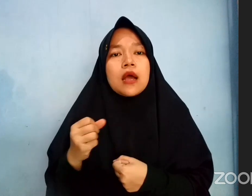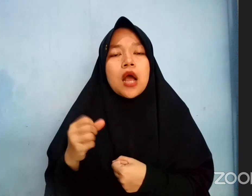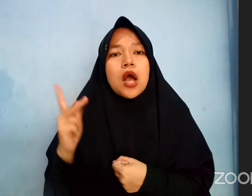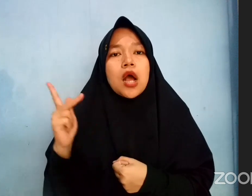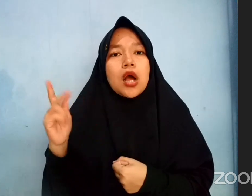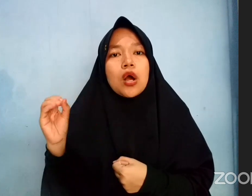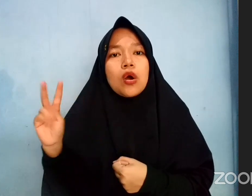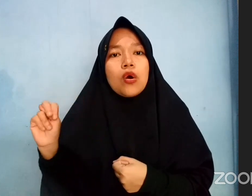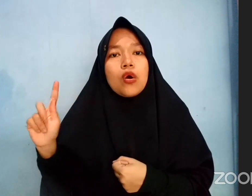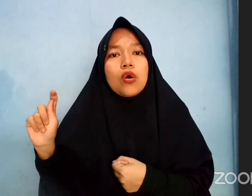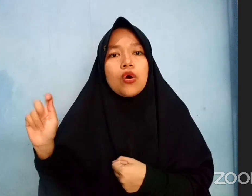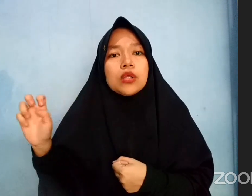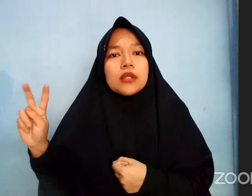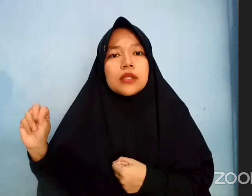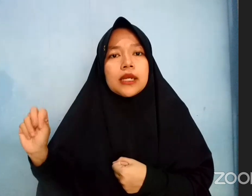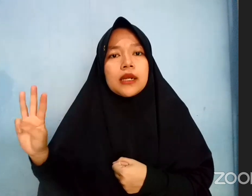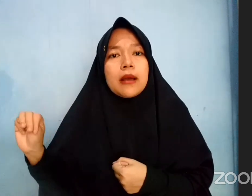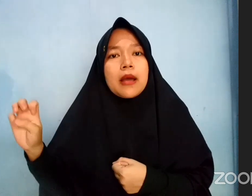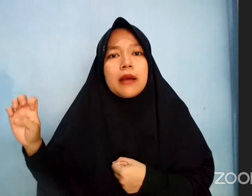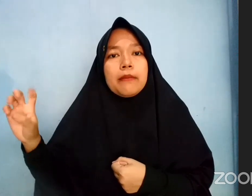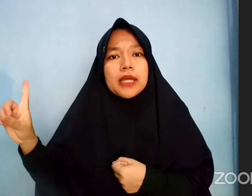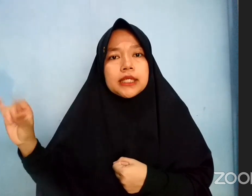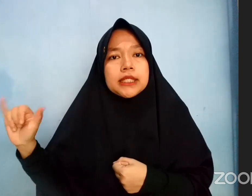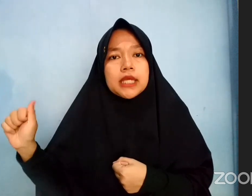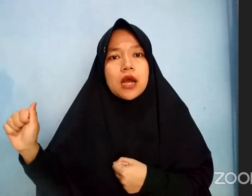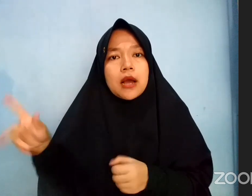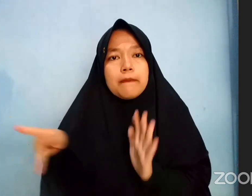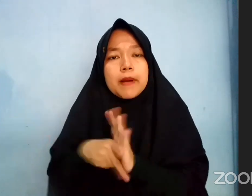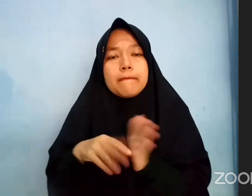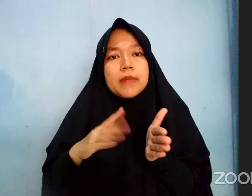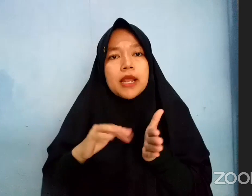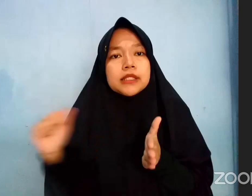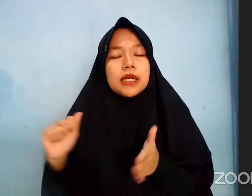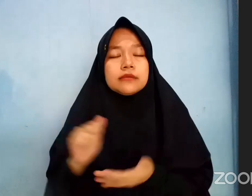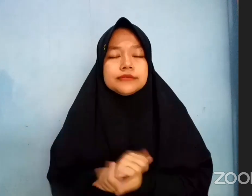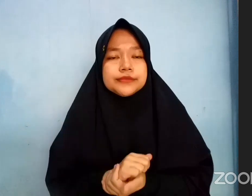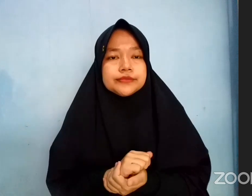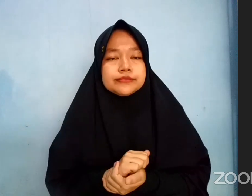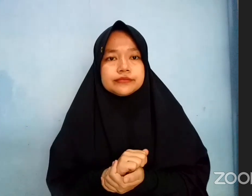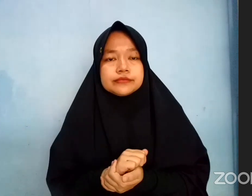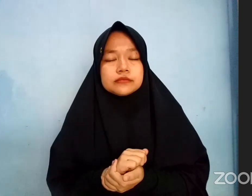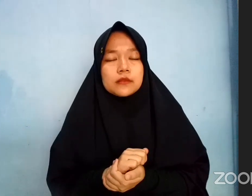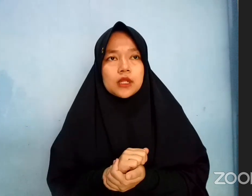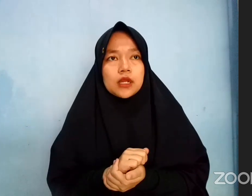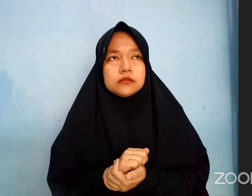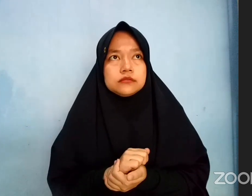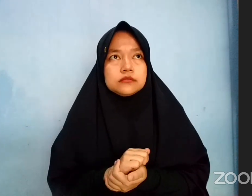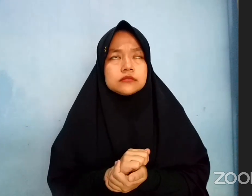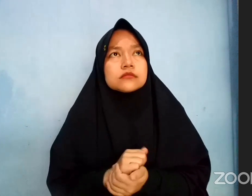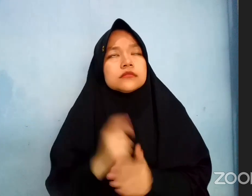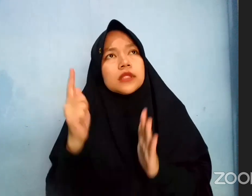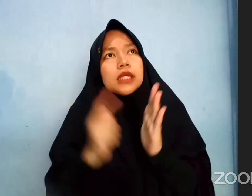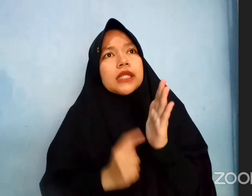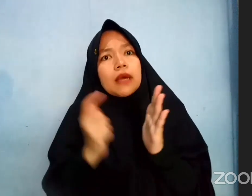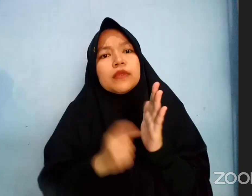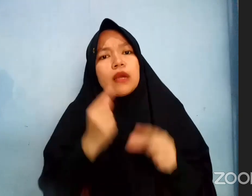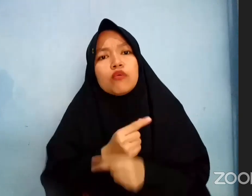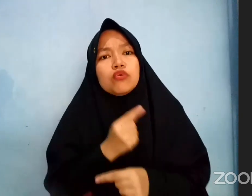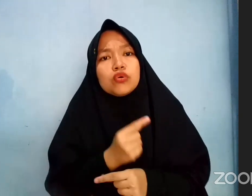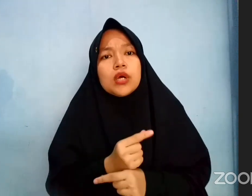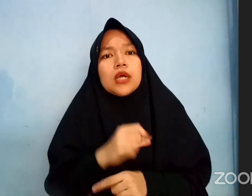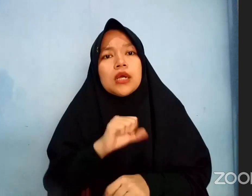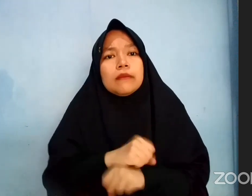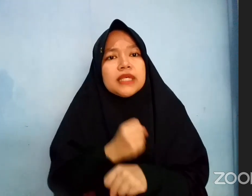Bu Erma Jadi mungkin nanti masing-masing guru tuh bisa menggunakan menjadi kontekstual ya sesuai jadi